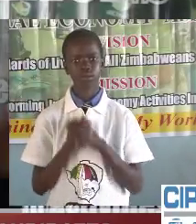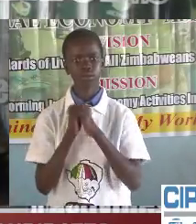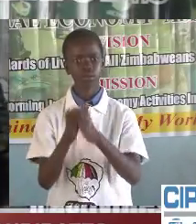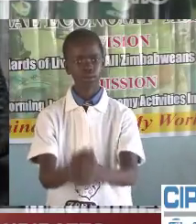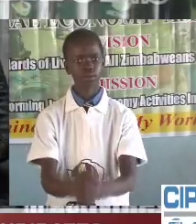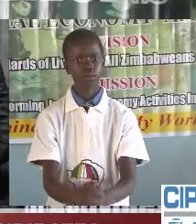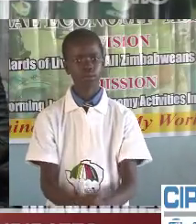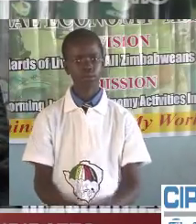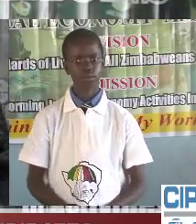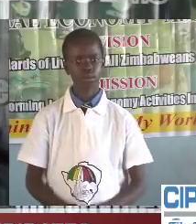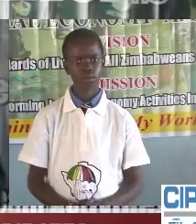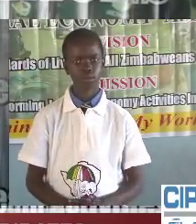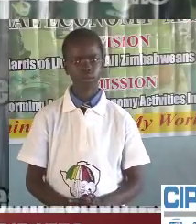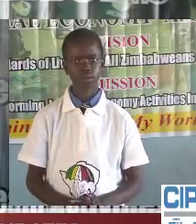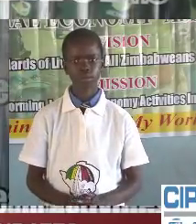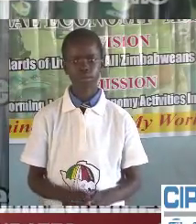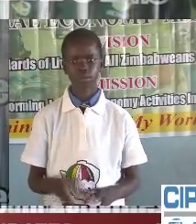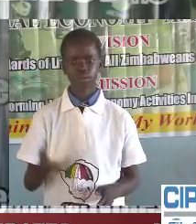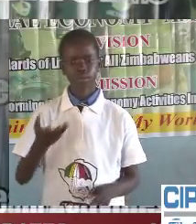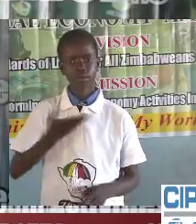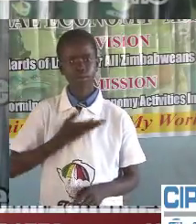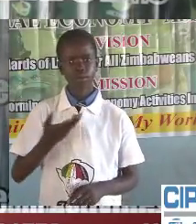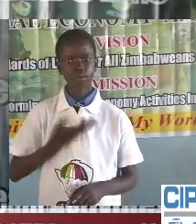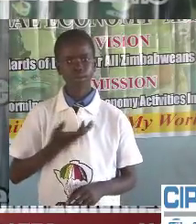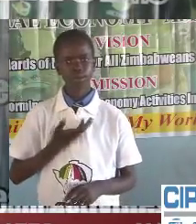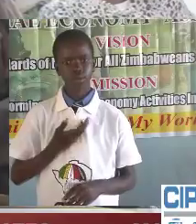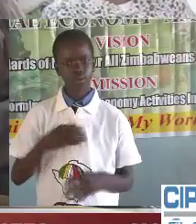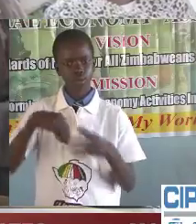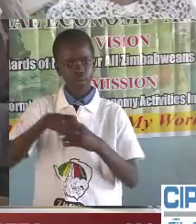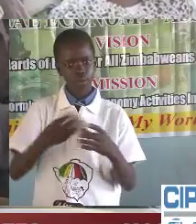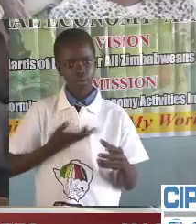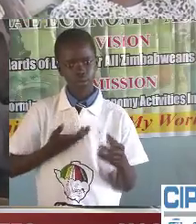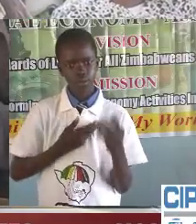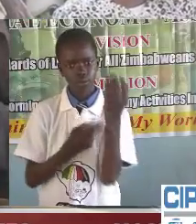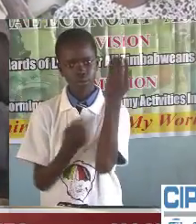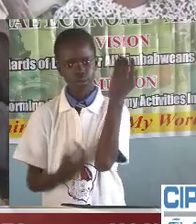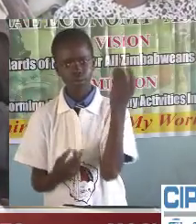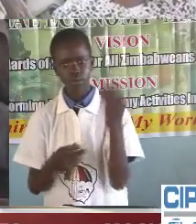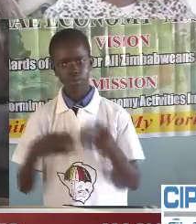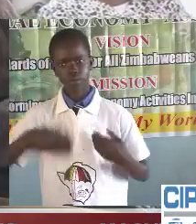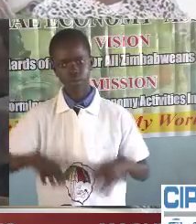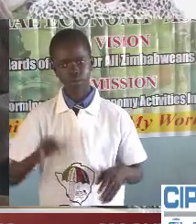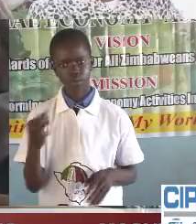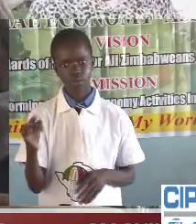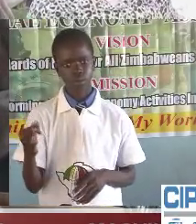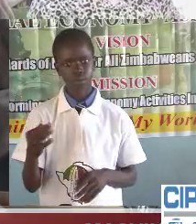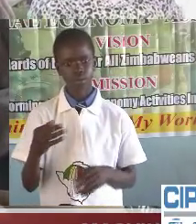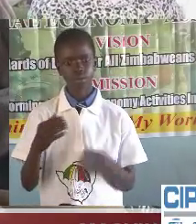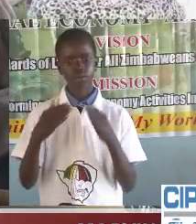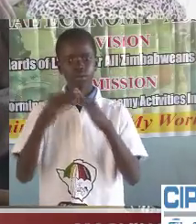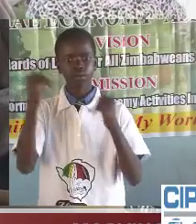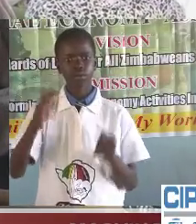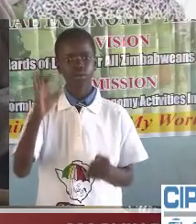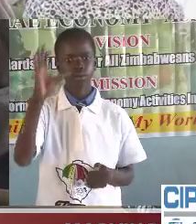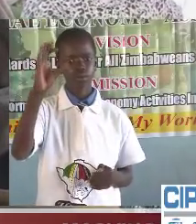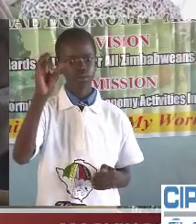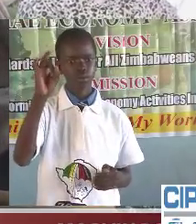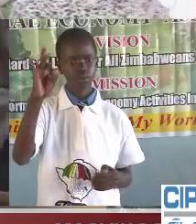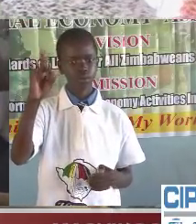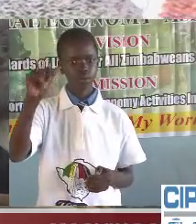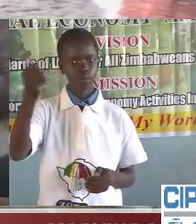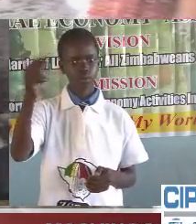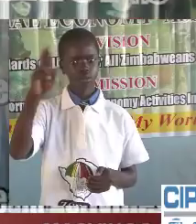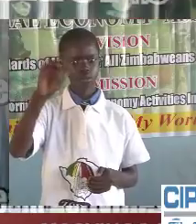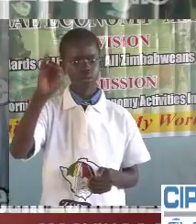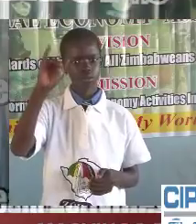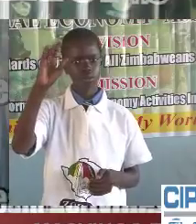delivers. Tina third vice national president veZCIEA kekare vanobva kuKariba vanonzi Madam Stella